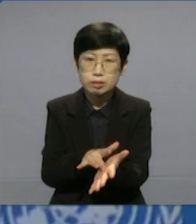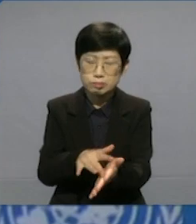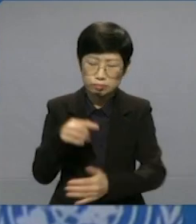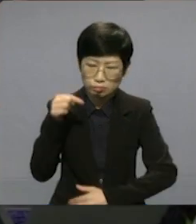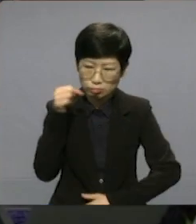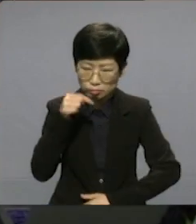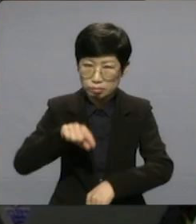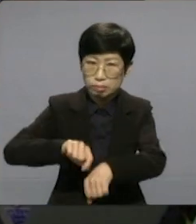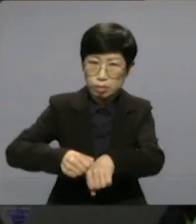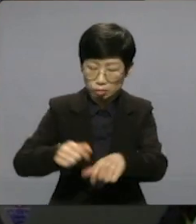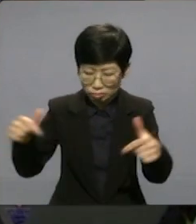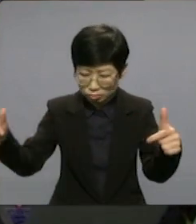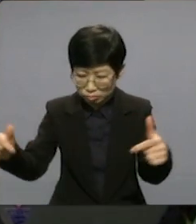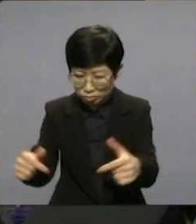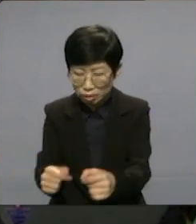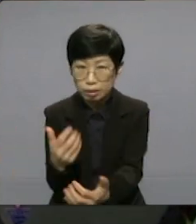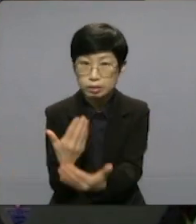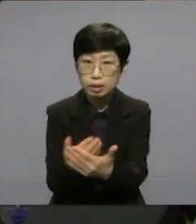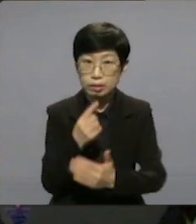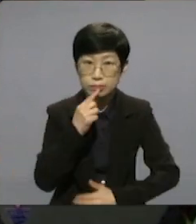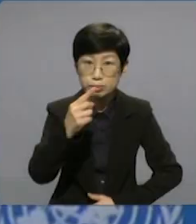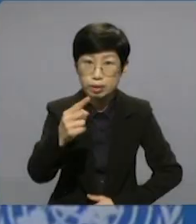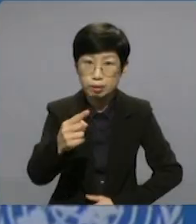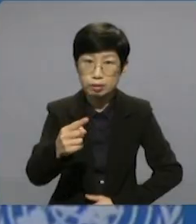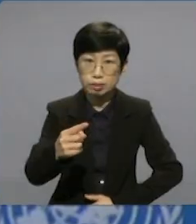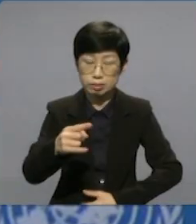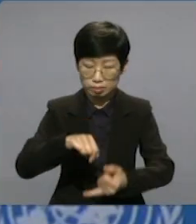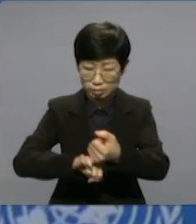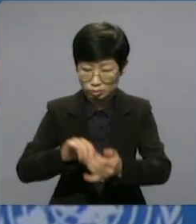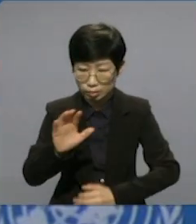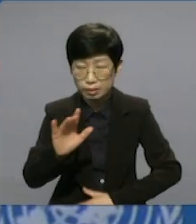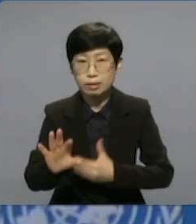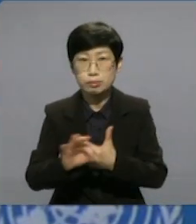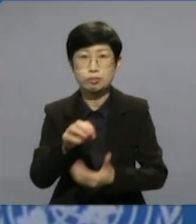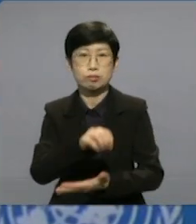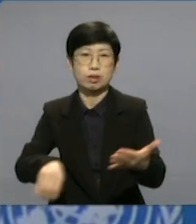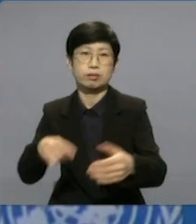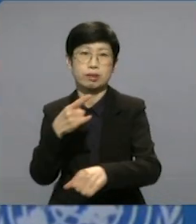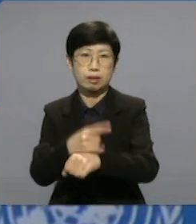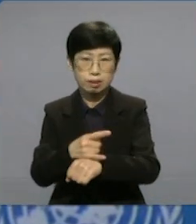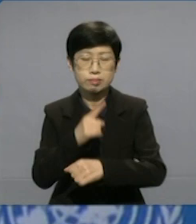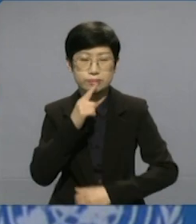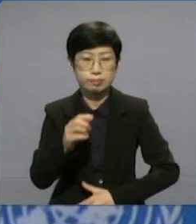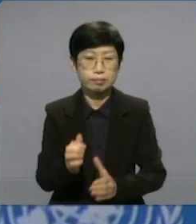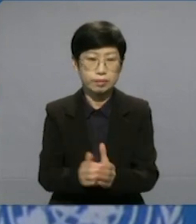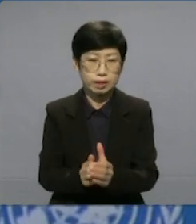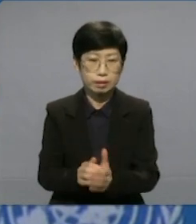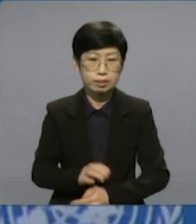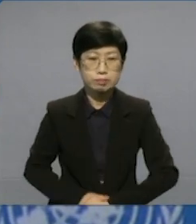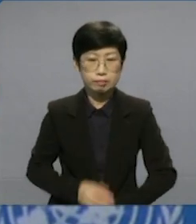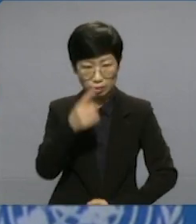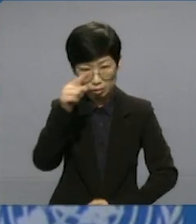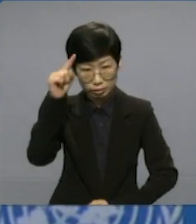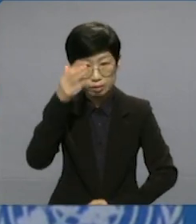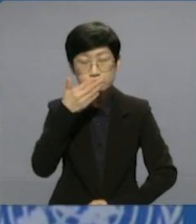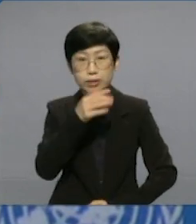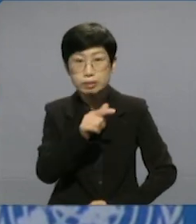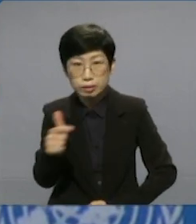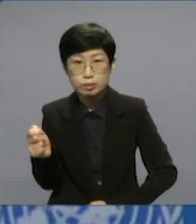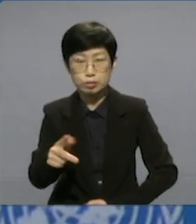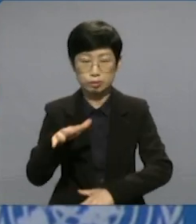않으면 협정에서 탈퇴할 수 있다고 위협했습니다. Food experts and fertilizer experts are not under sanctions, are doing their